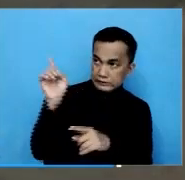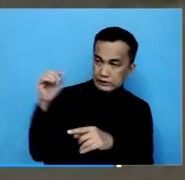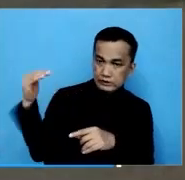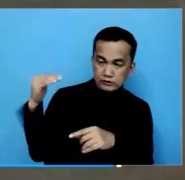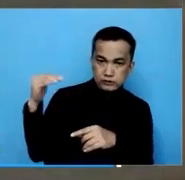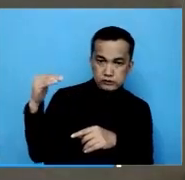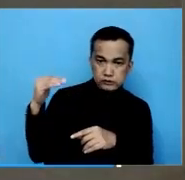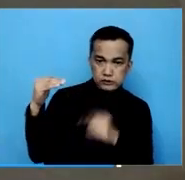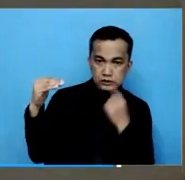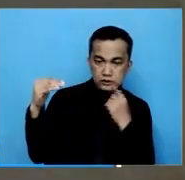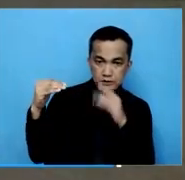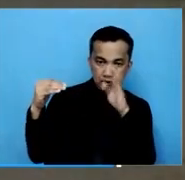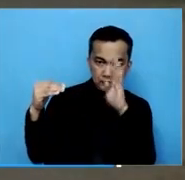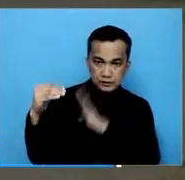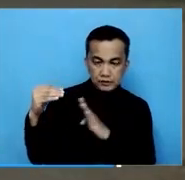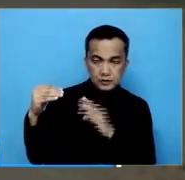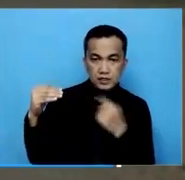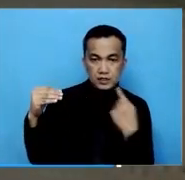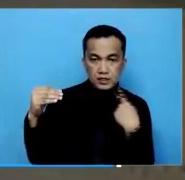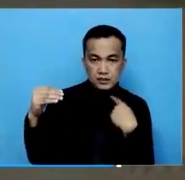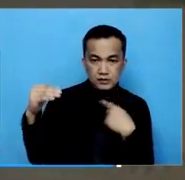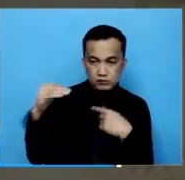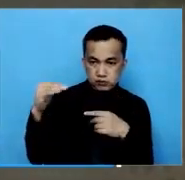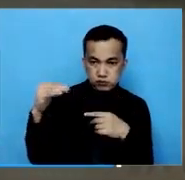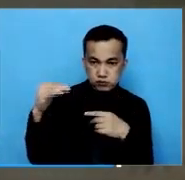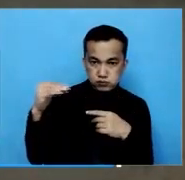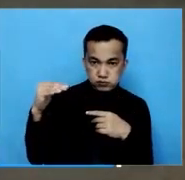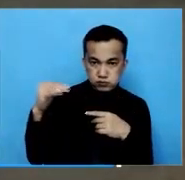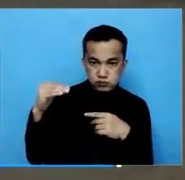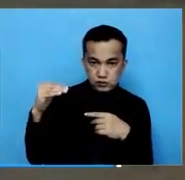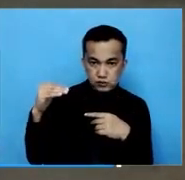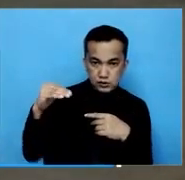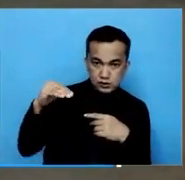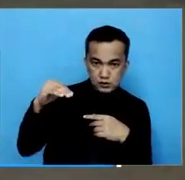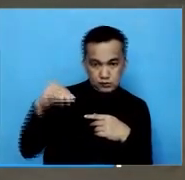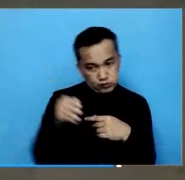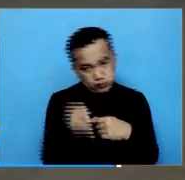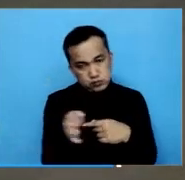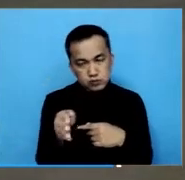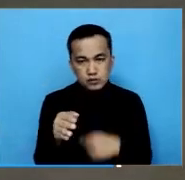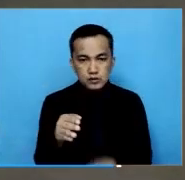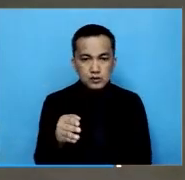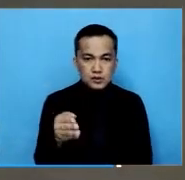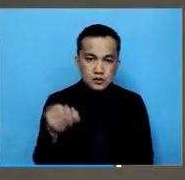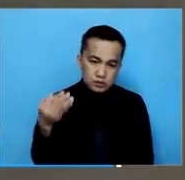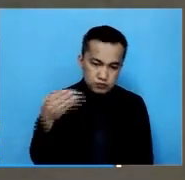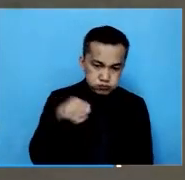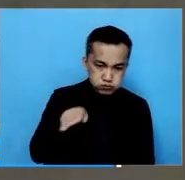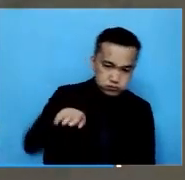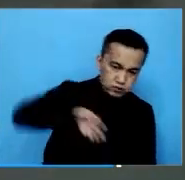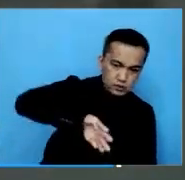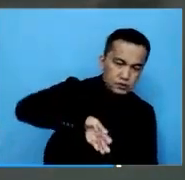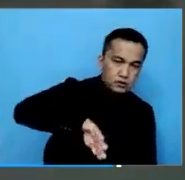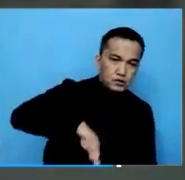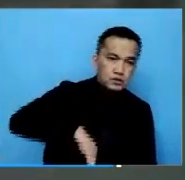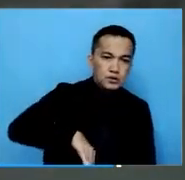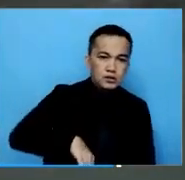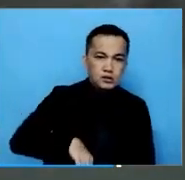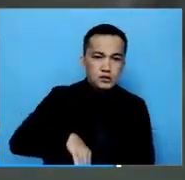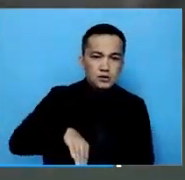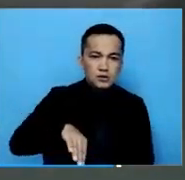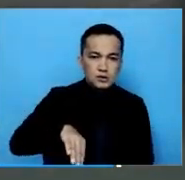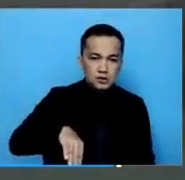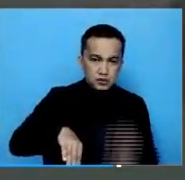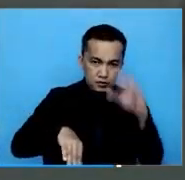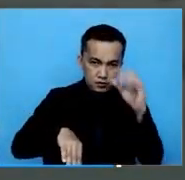biglang magkaaberya. Sa gitna ng biyahe, biglang kumabig ang bus, dahilan para mawalan ito ng balanse. Nahulog ang